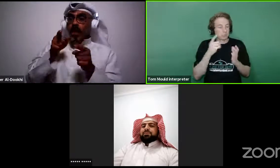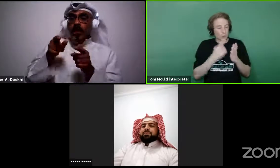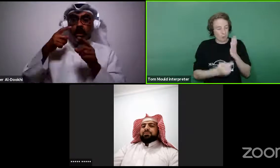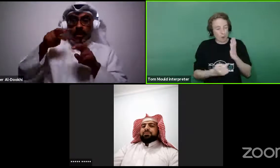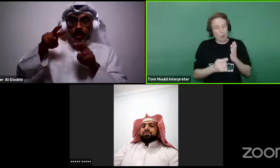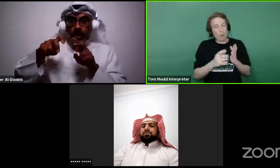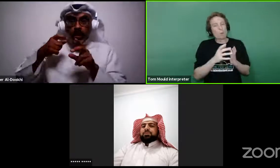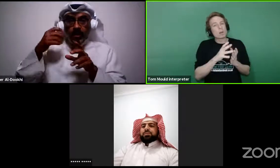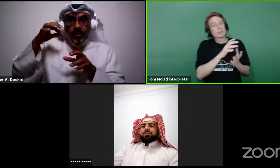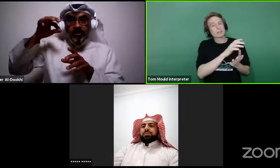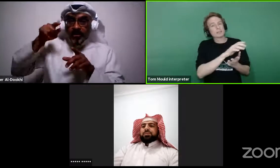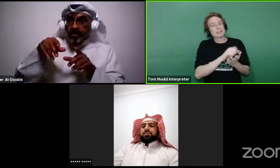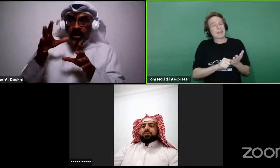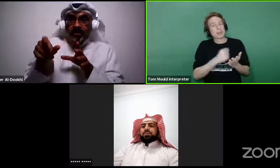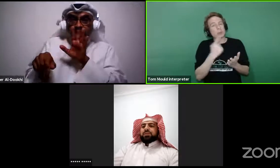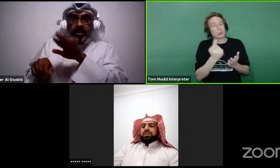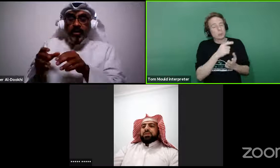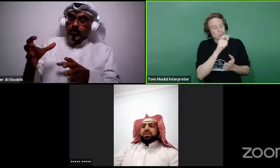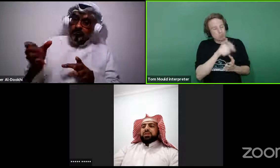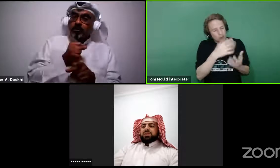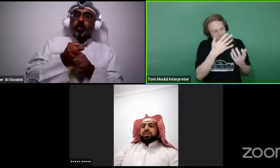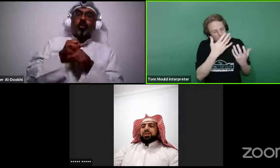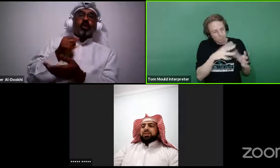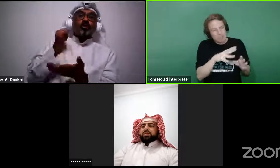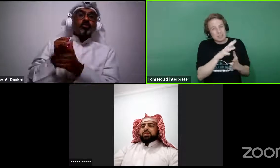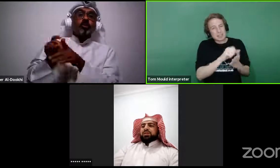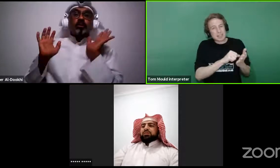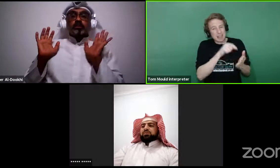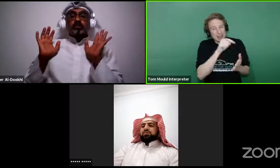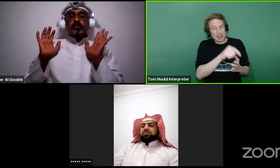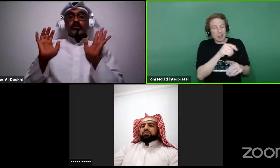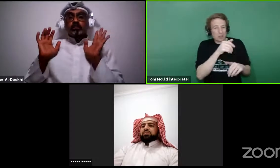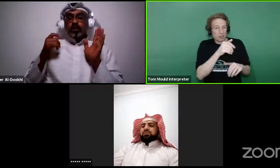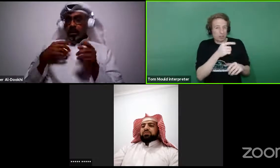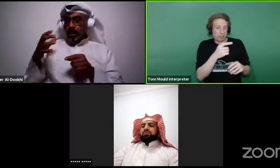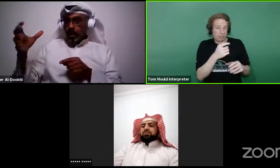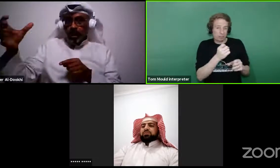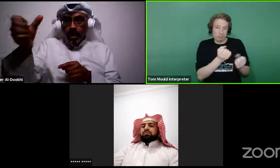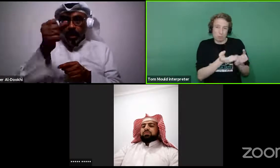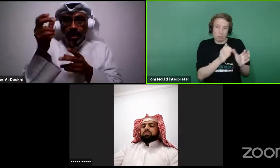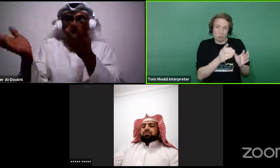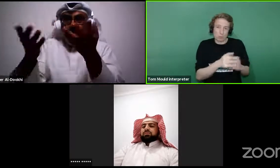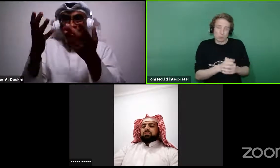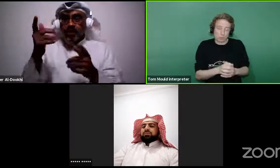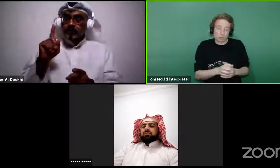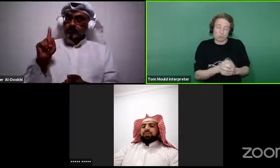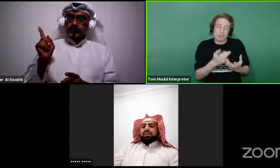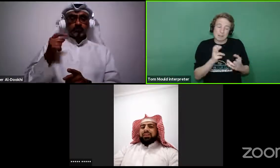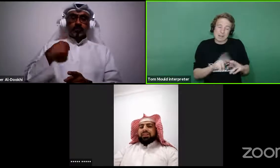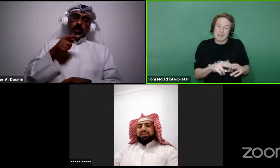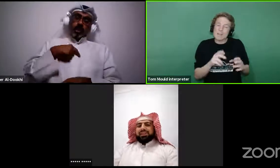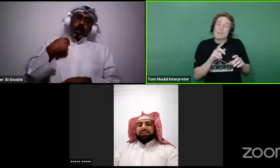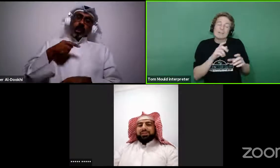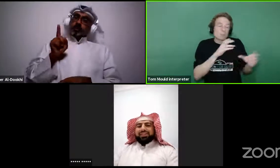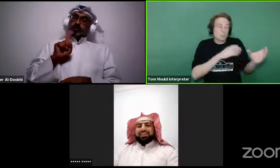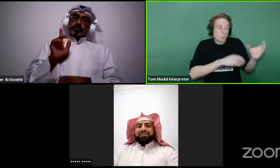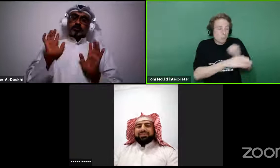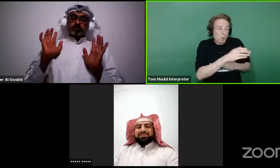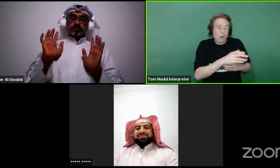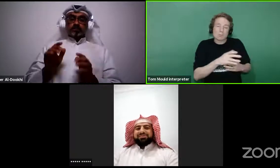our property. Indeed, if we did so, we would be the wrongdoers. الله